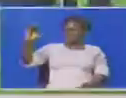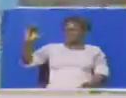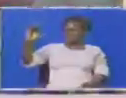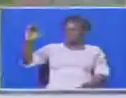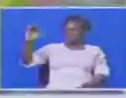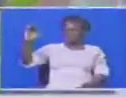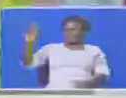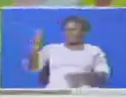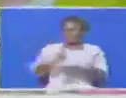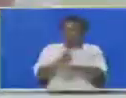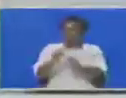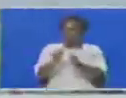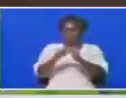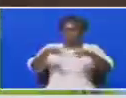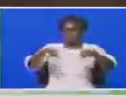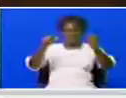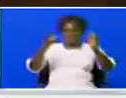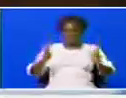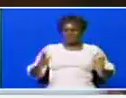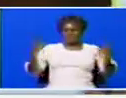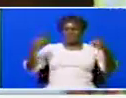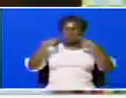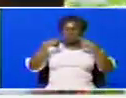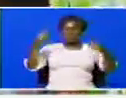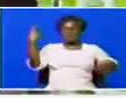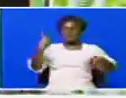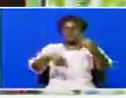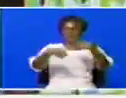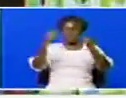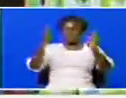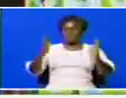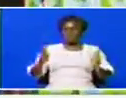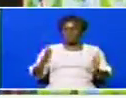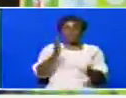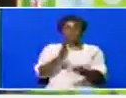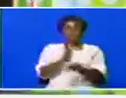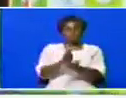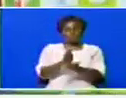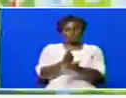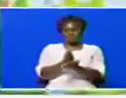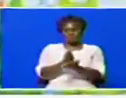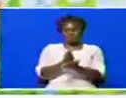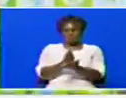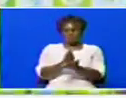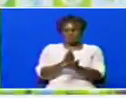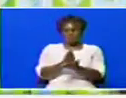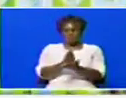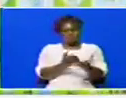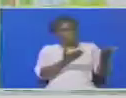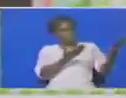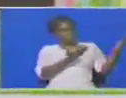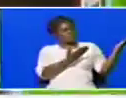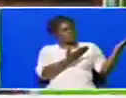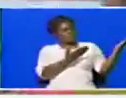na bwana Wafula Chebukati kuweza kutangaza mshindi ni nani. Kwa hivyo kwa kweli naweza sema kwamba shughuli hii labda katika